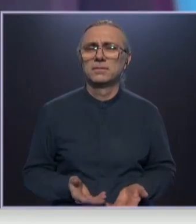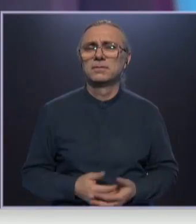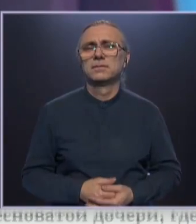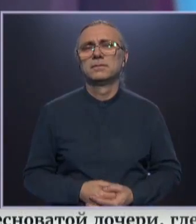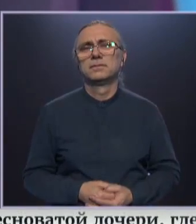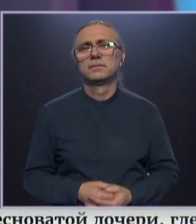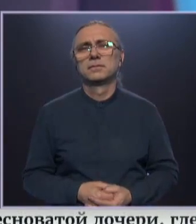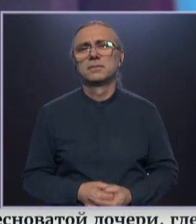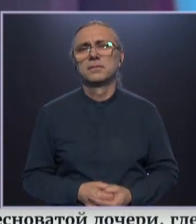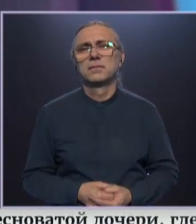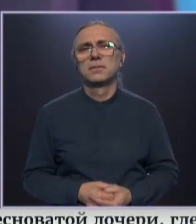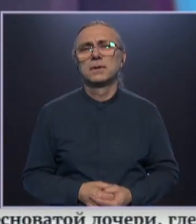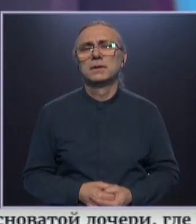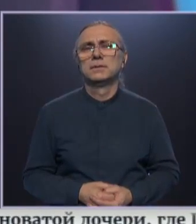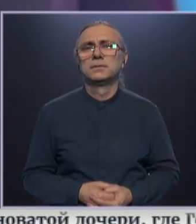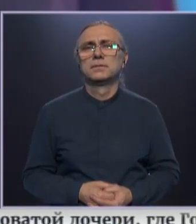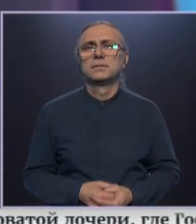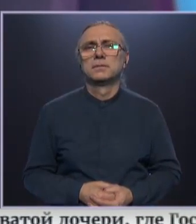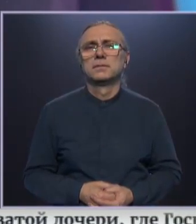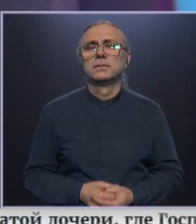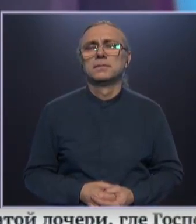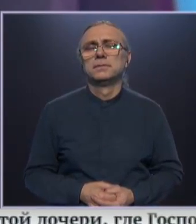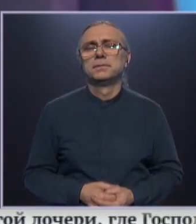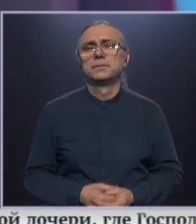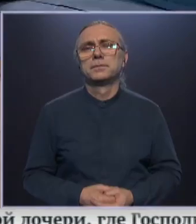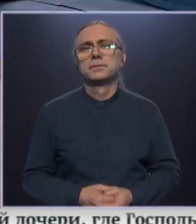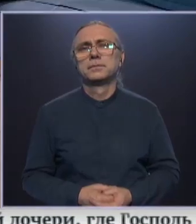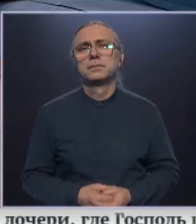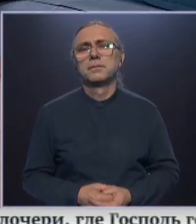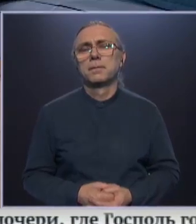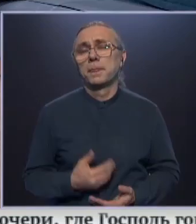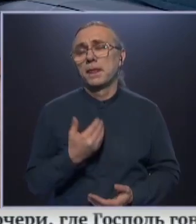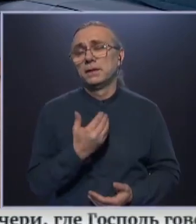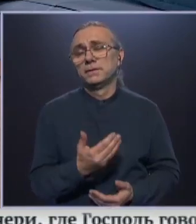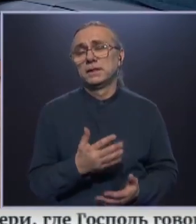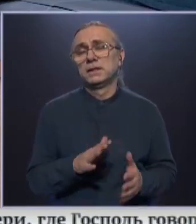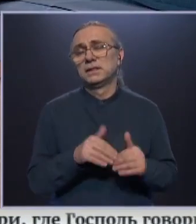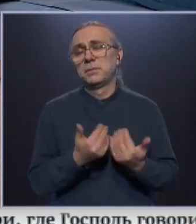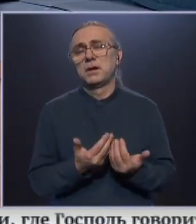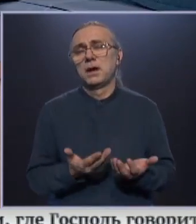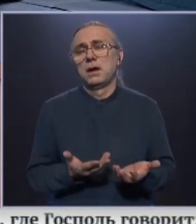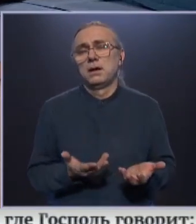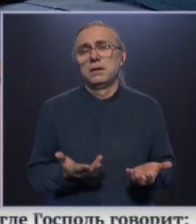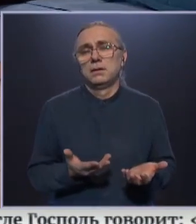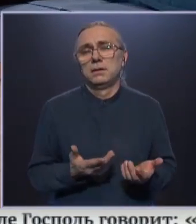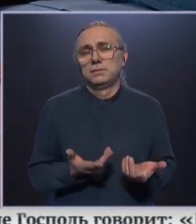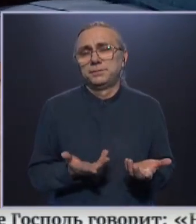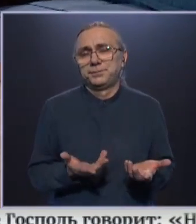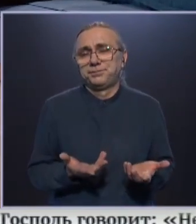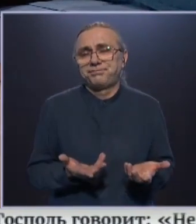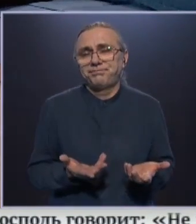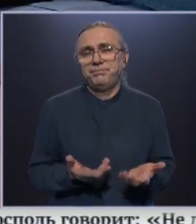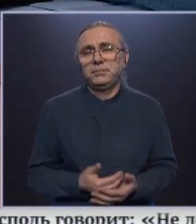вами рукопожатие? Уже там второе, да, рукопожатие к этой семье, или даже третье, к этой девушке, да.